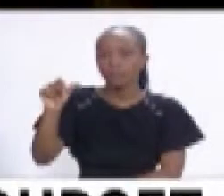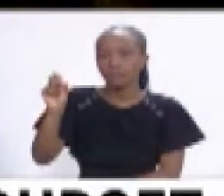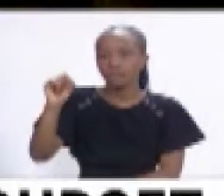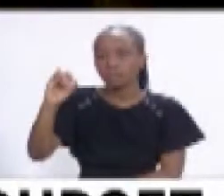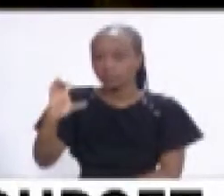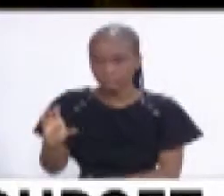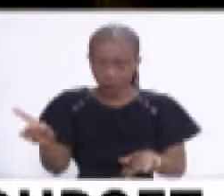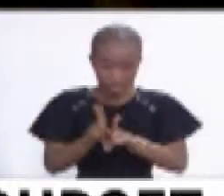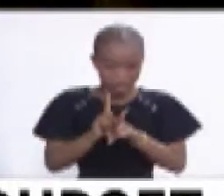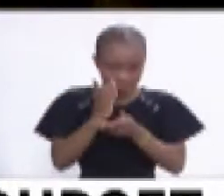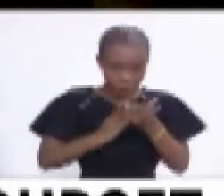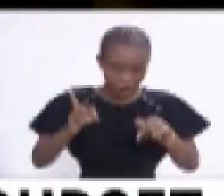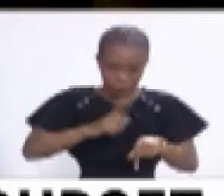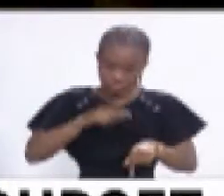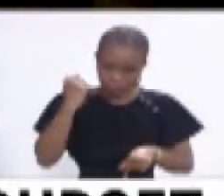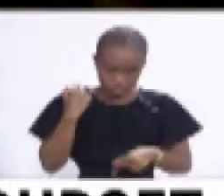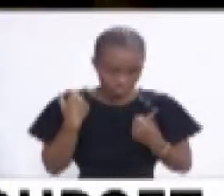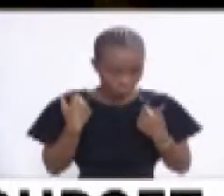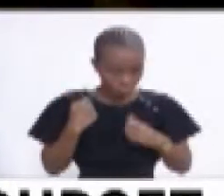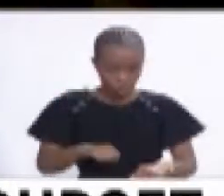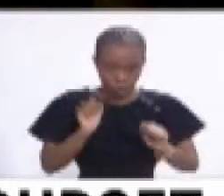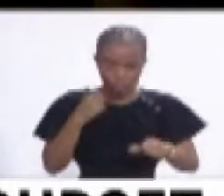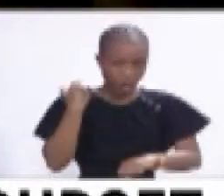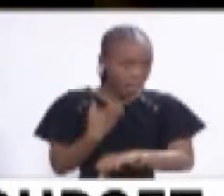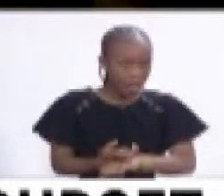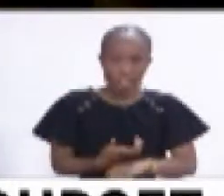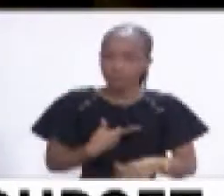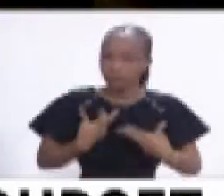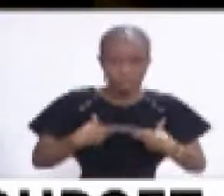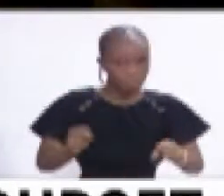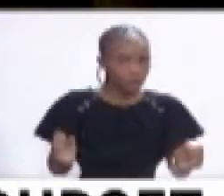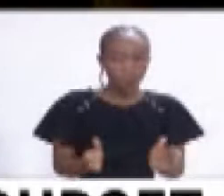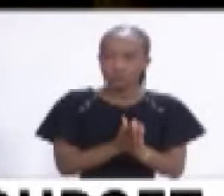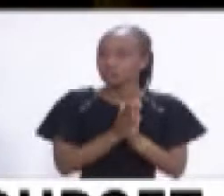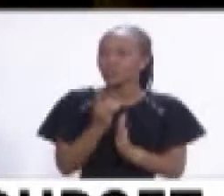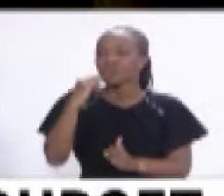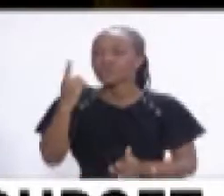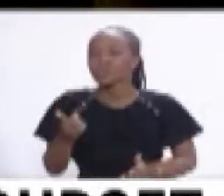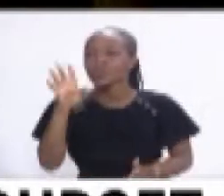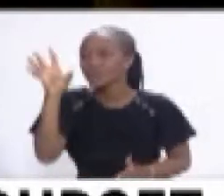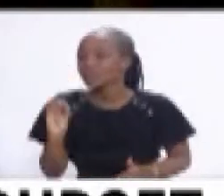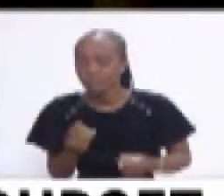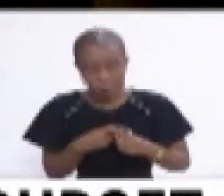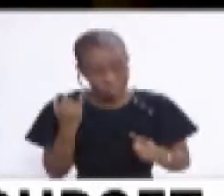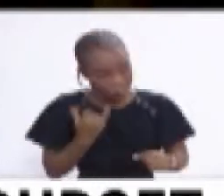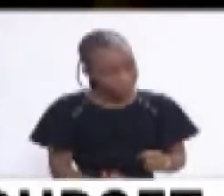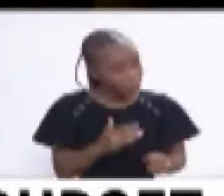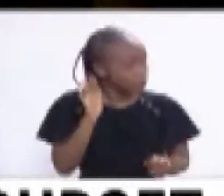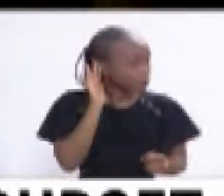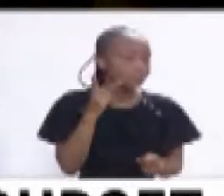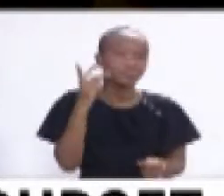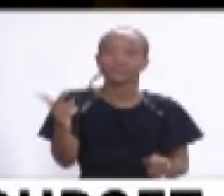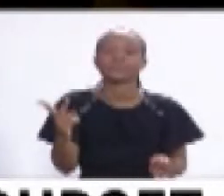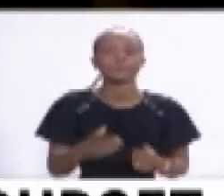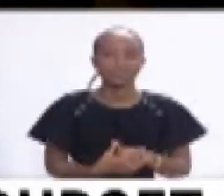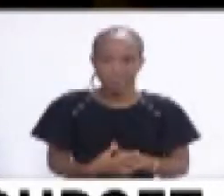zingine unaweza lemewa unataka kuchukua pikipiki, ulikuwa unaenda na 100 ama 50, lakini sasa unasikia ni